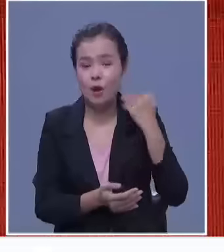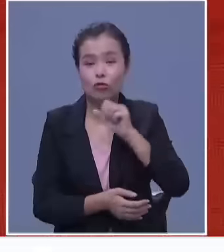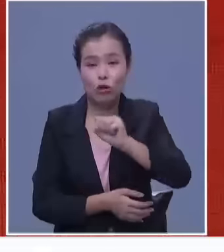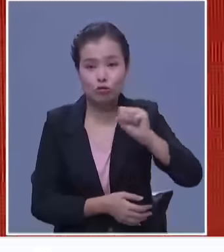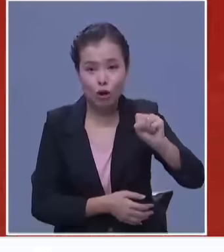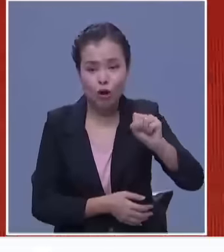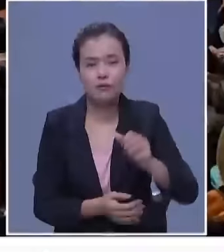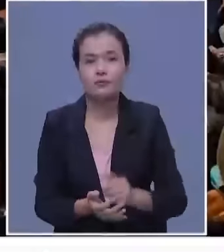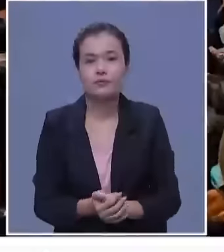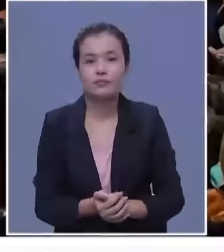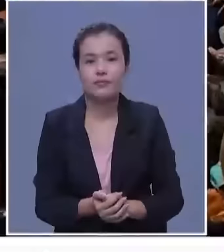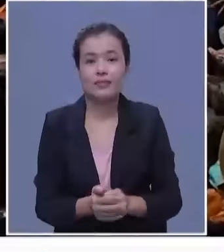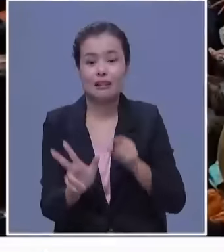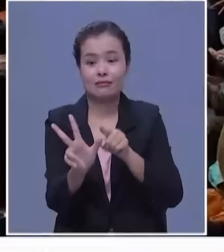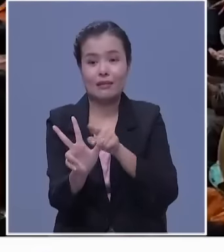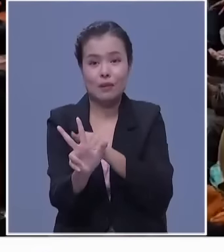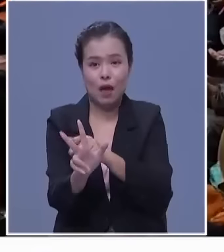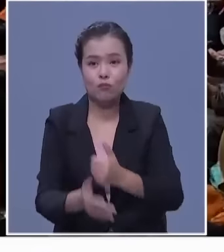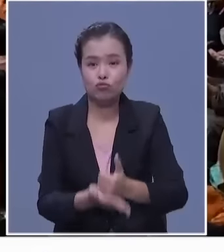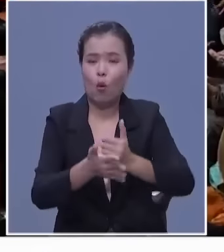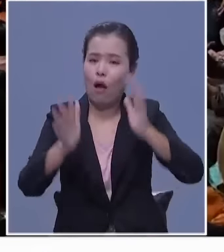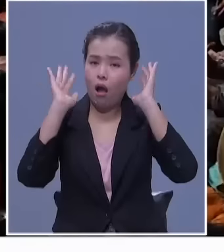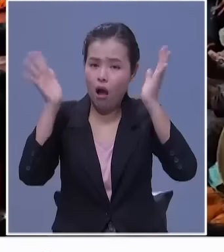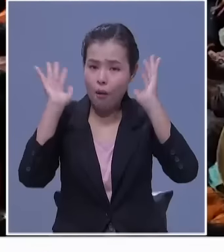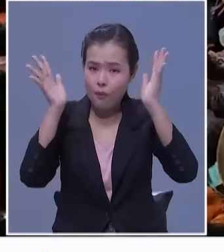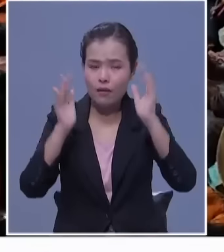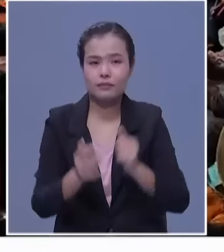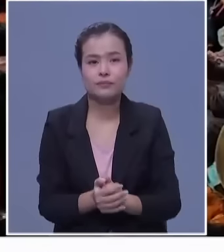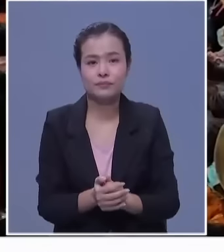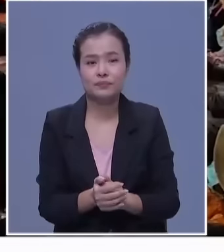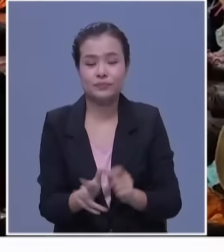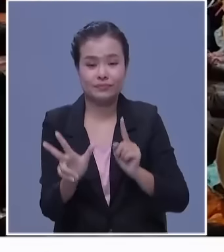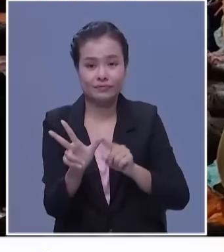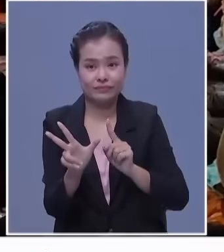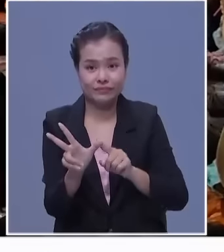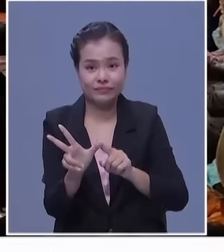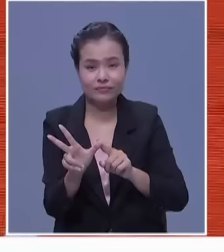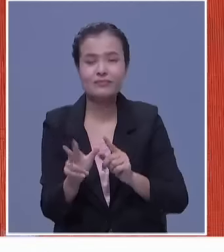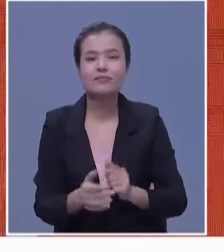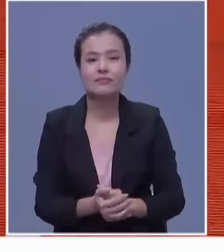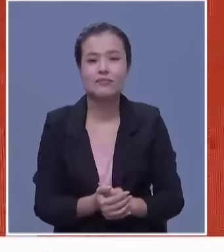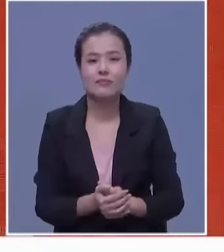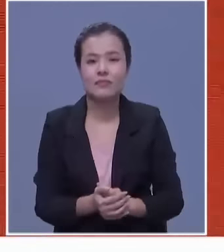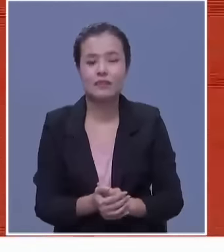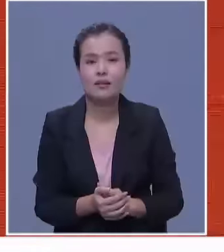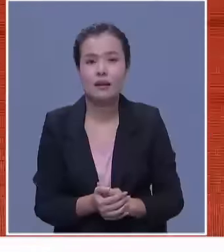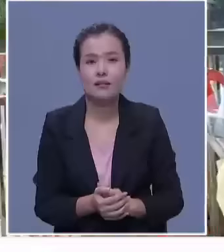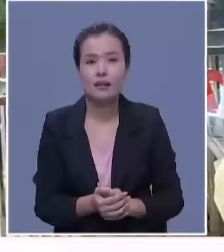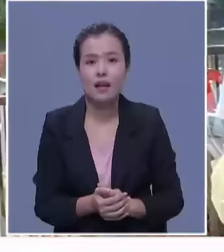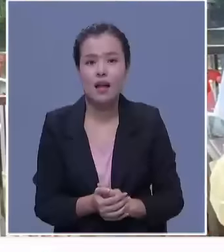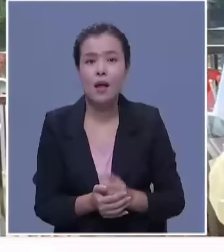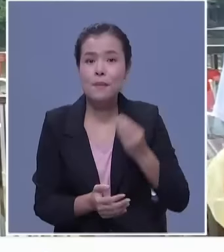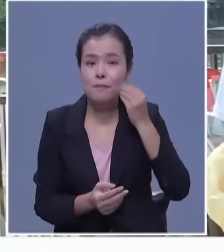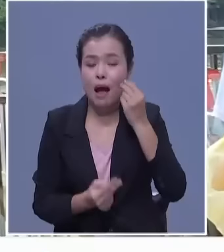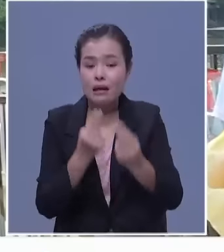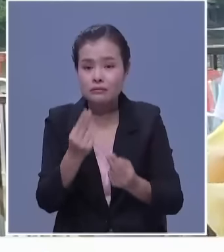บัญชีรายชื่อ 3ทนะคะมาช่วยกันหาเสียงทธแรกคุณเทงเบอกว่าจากการลงพื้นที่อย่างต่อเนื่องเี่